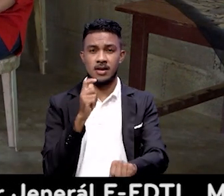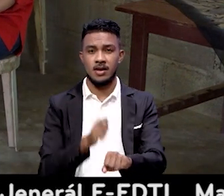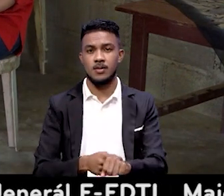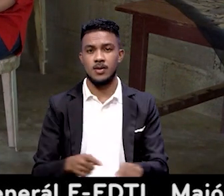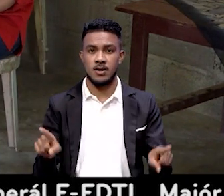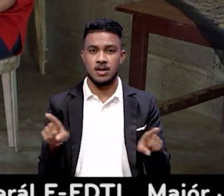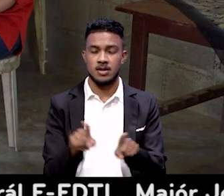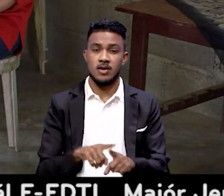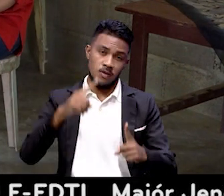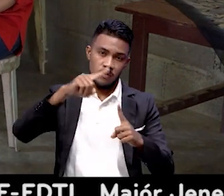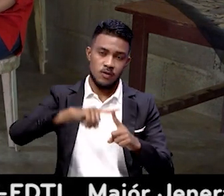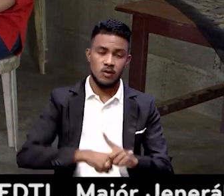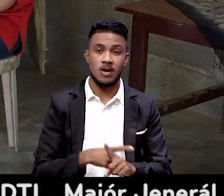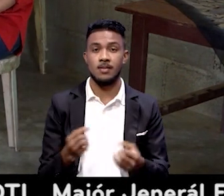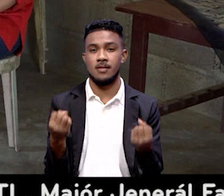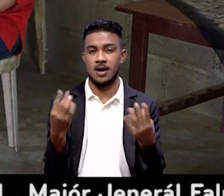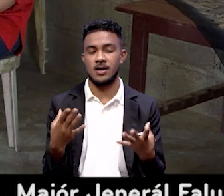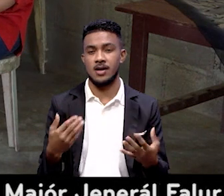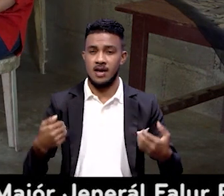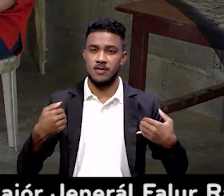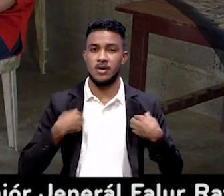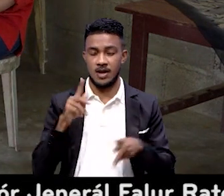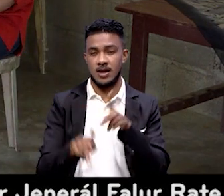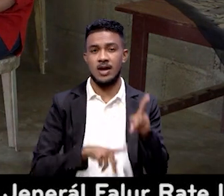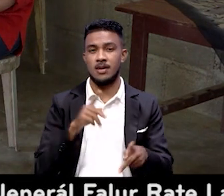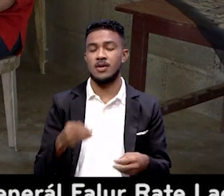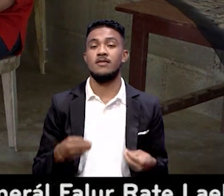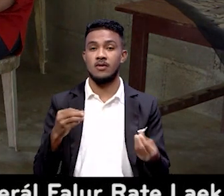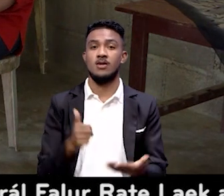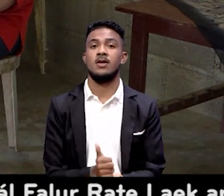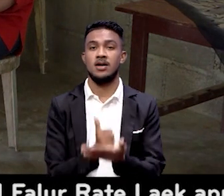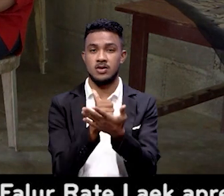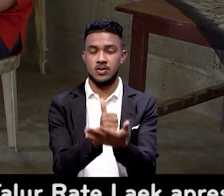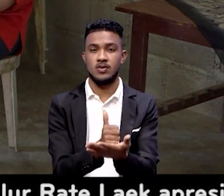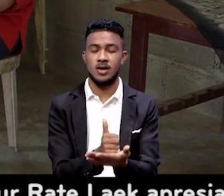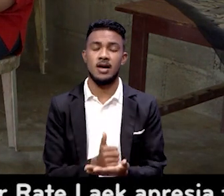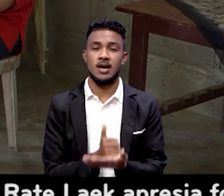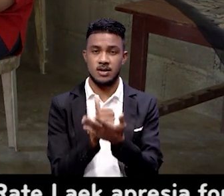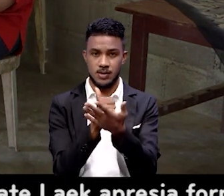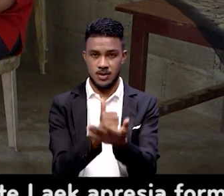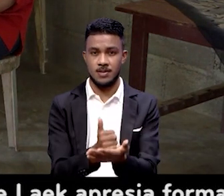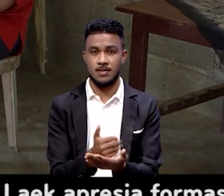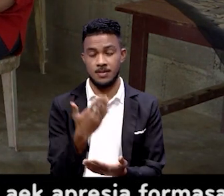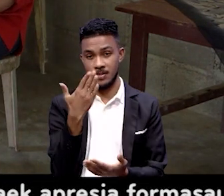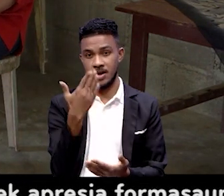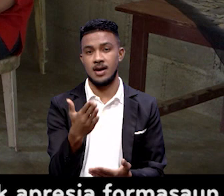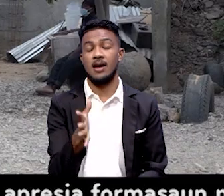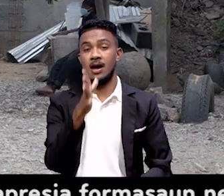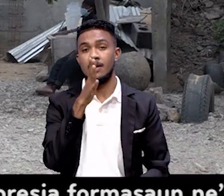util fulang hirane iya iya ona kalah ya emar rumah nebe maka my phone asistensi ka o apoyo rumah napa